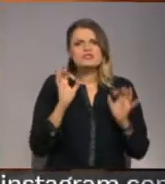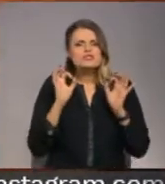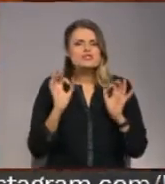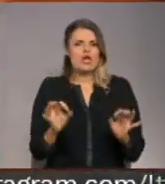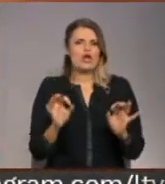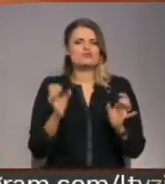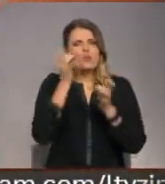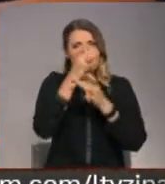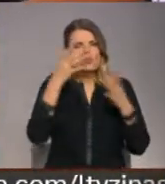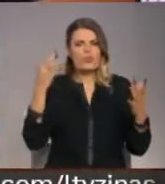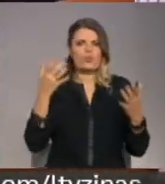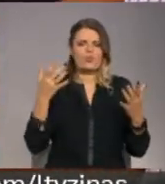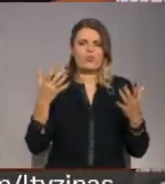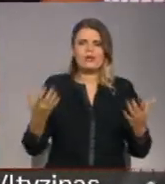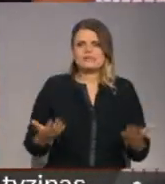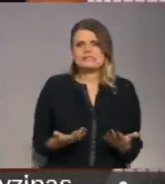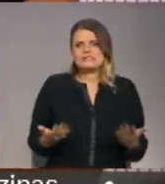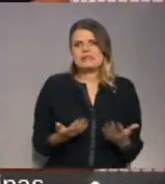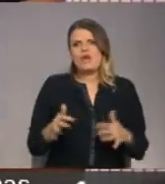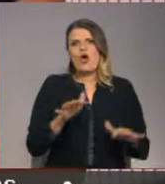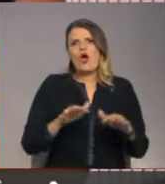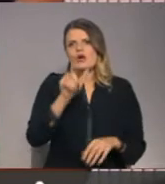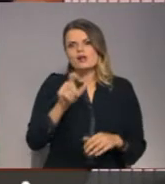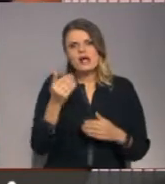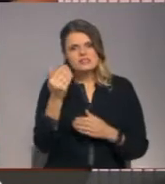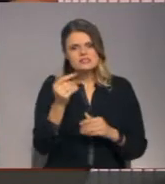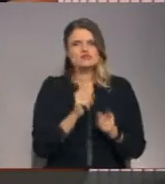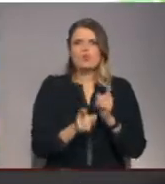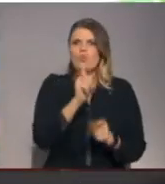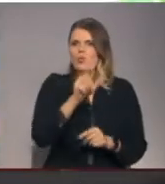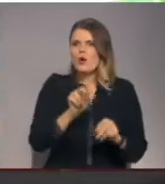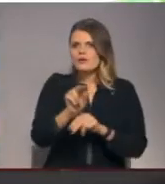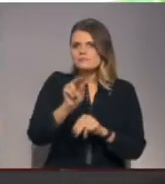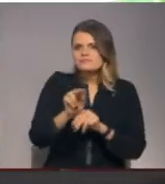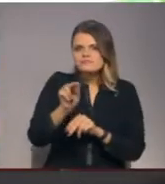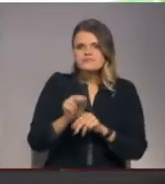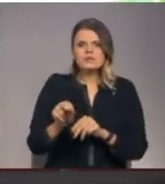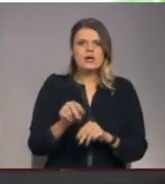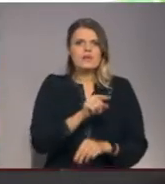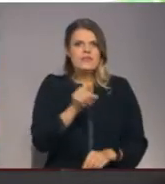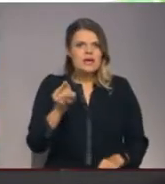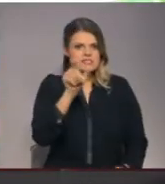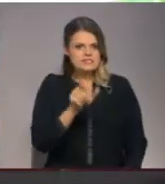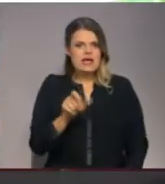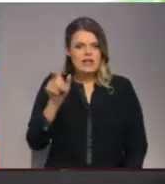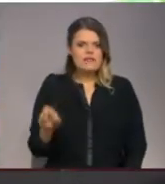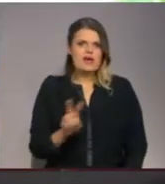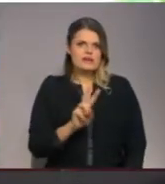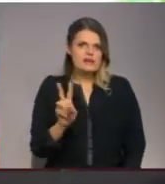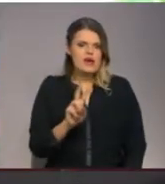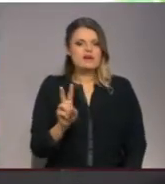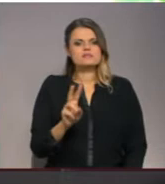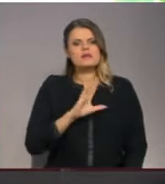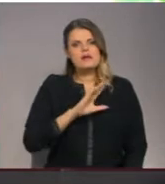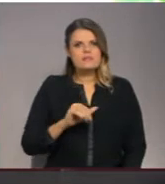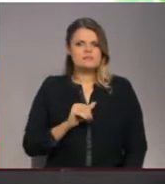uz kultūras dzīves organizatoriem, kā arī skolotājiem, jo tie ir tie cilvēki, kas